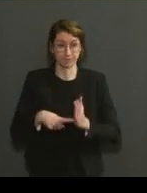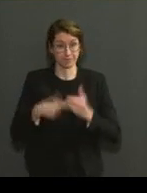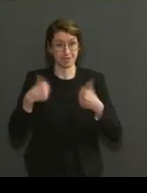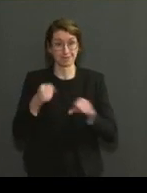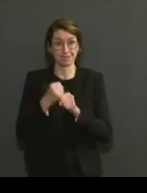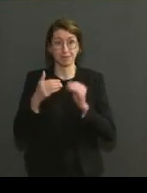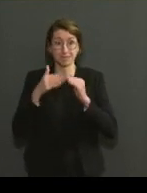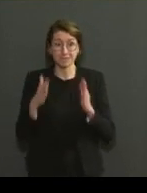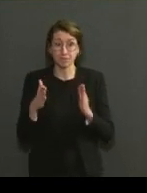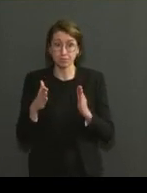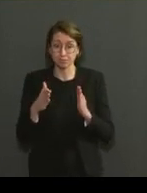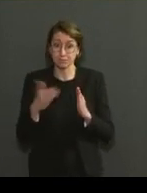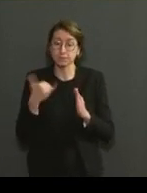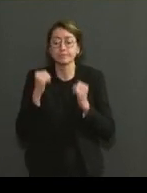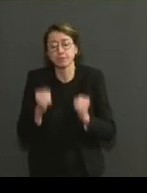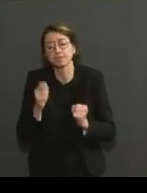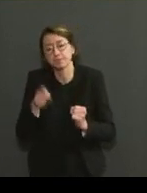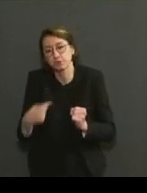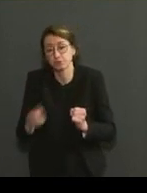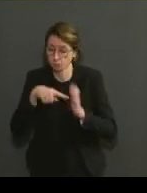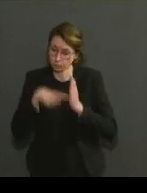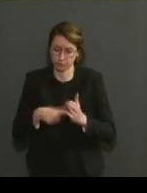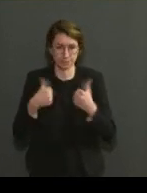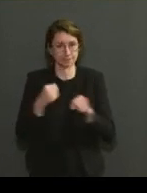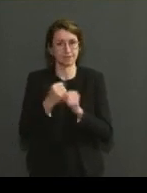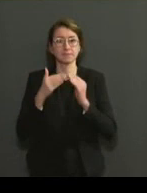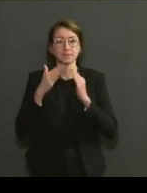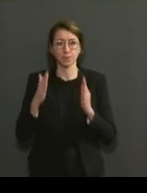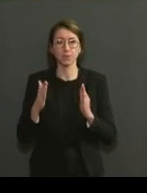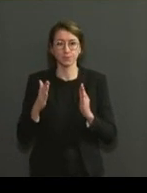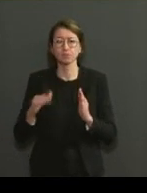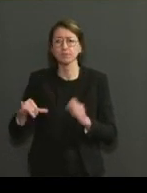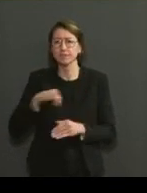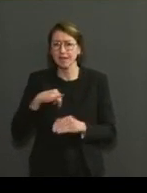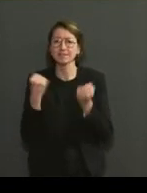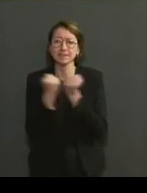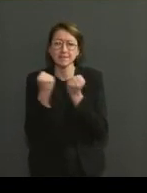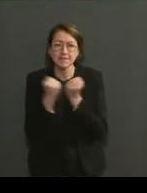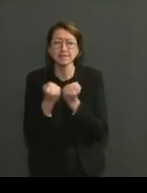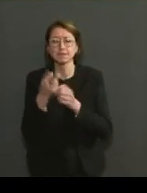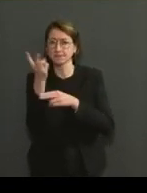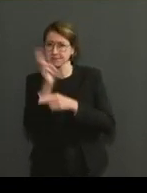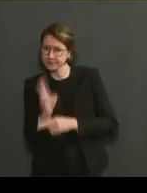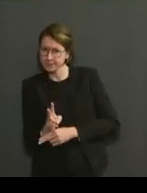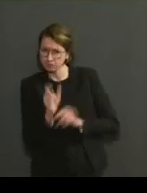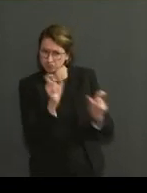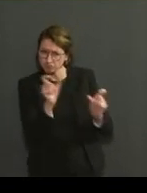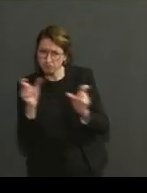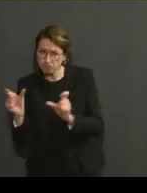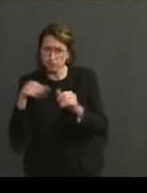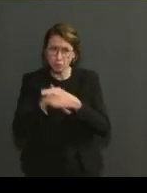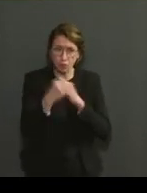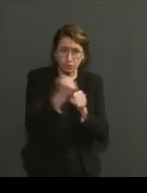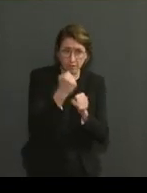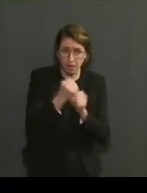cela est possible. Les services d'inspection du travail mènent d'ailleurs des contrôles à ce sujet, tout comme ils vérifient, pour ceux qui doivent malgré